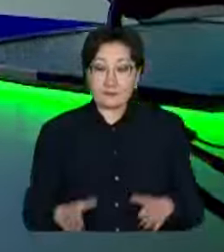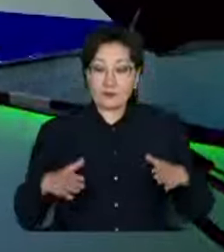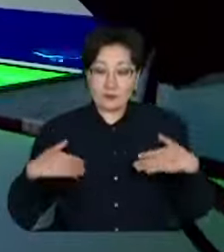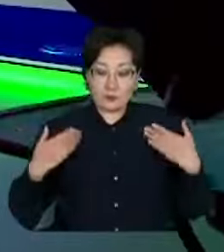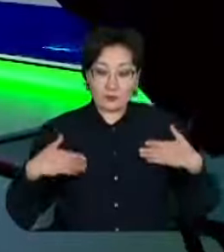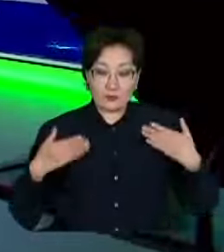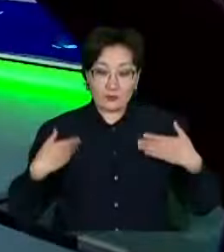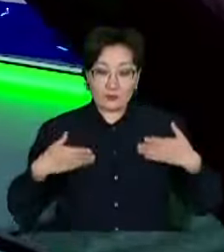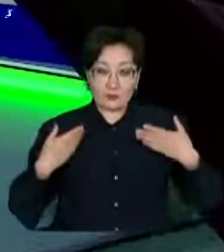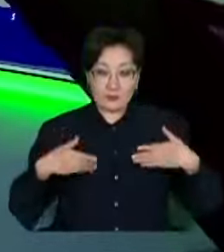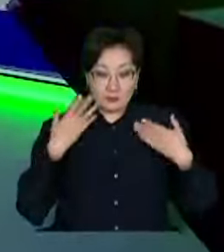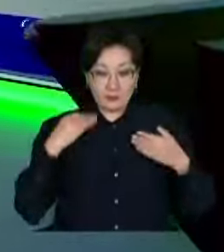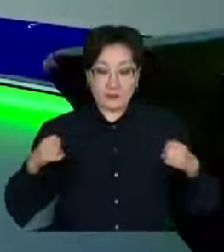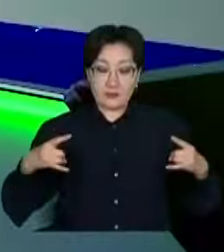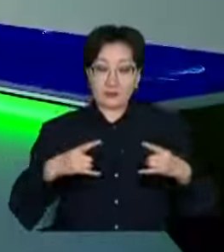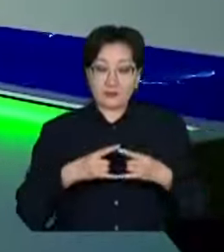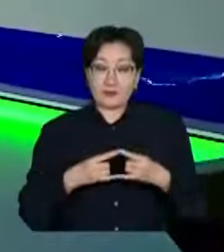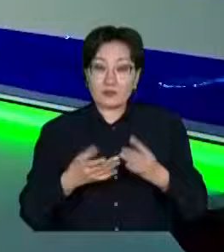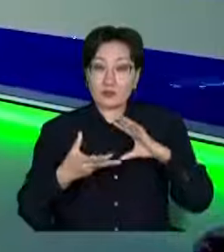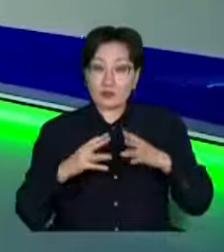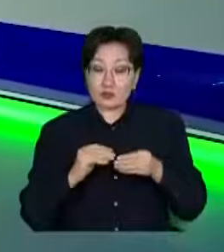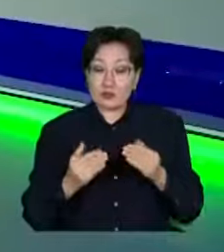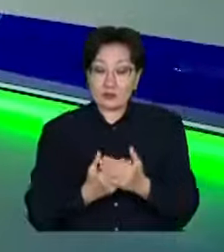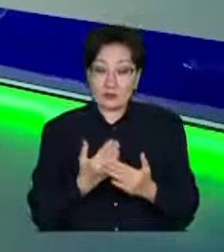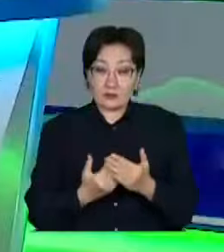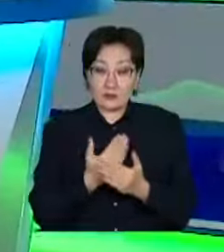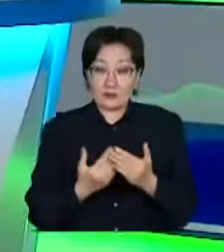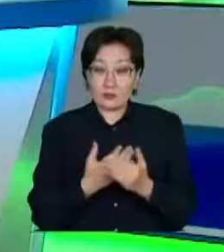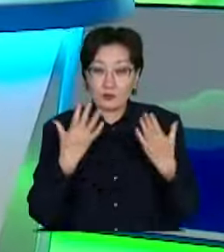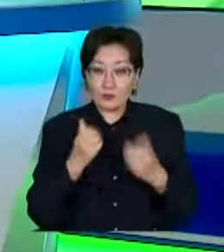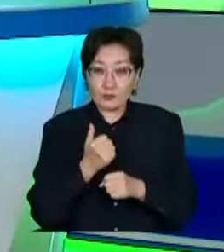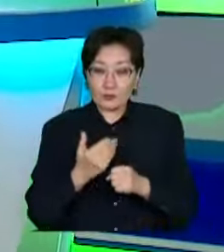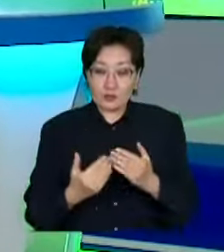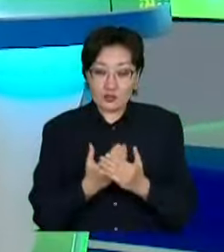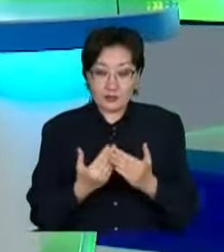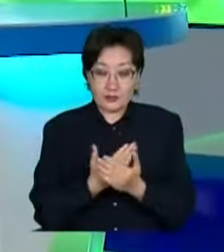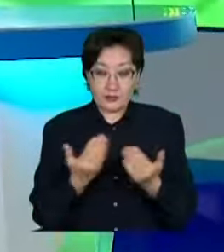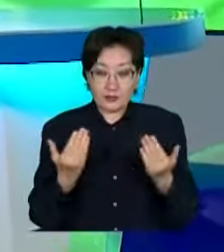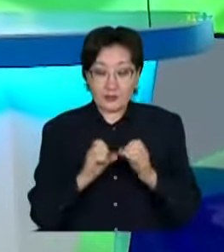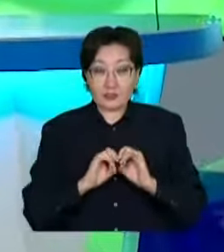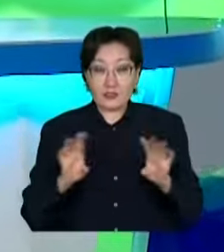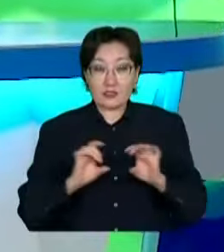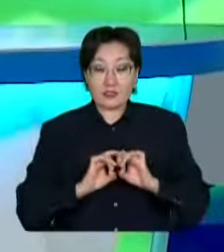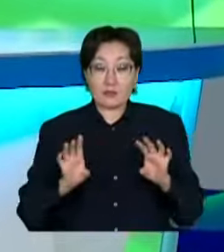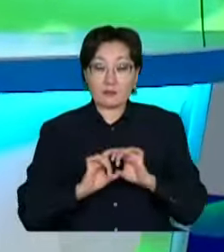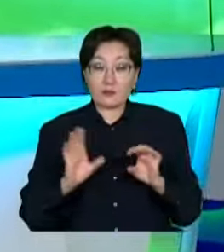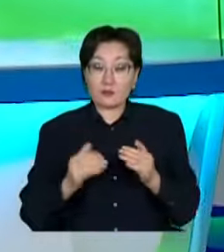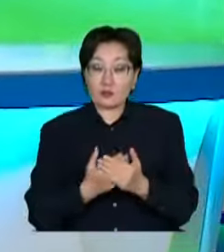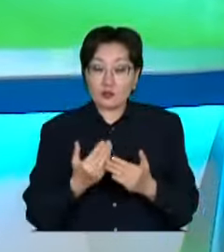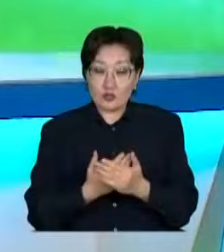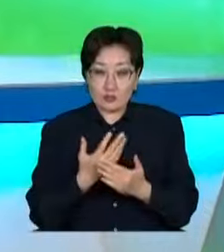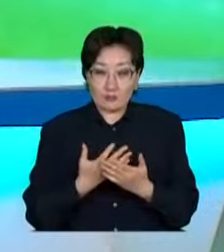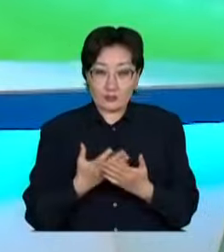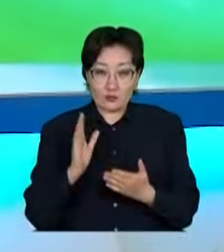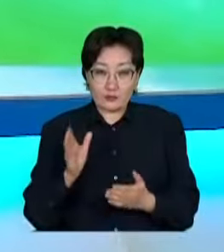Ассаламу алейкум, ардақты ағайын. Алматы телеарнасын тікелей эфирінде қорытынды жаңалықтар. Студияда әріптесім Аяулым Көлжігіт. Және Талант Айымбетов.